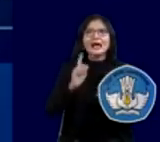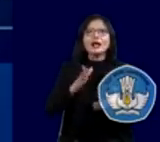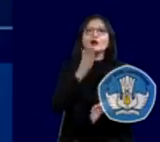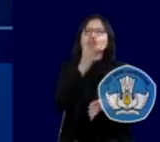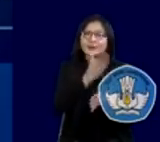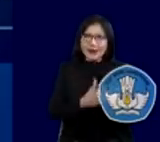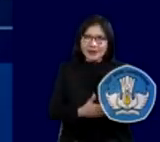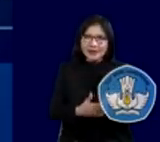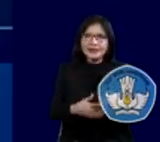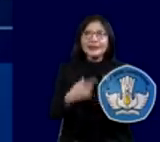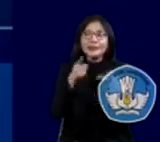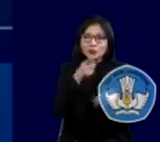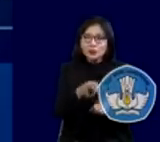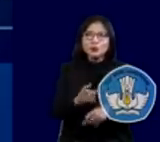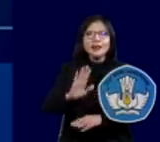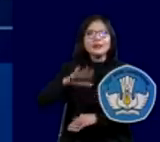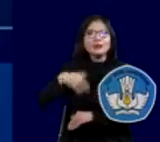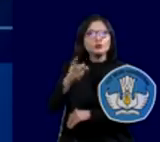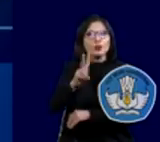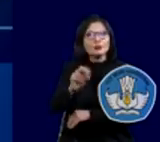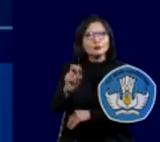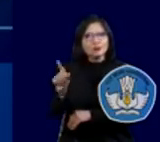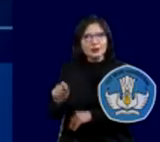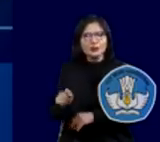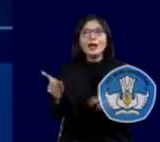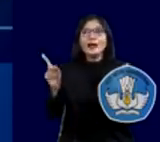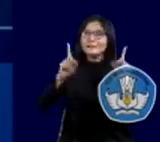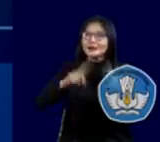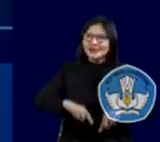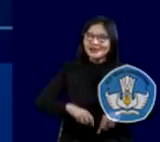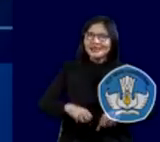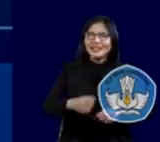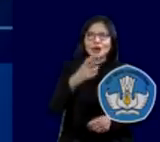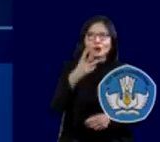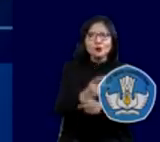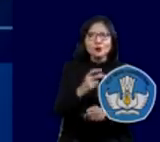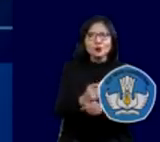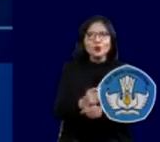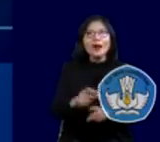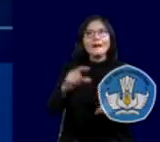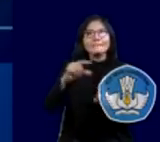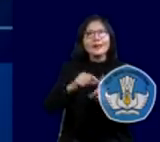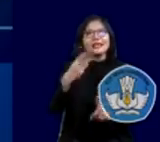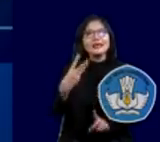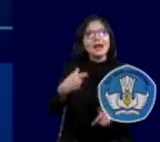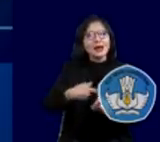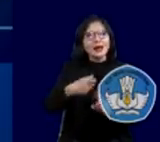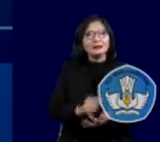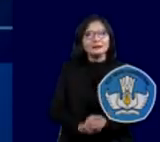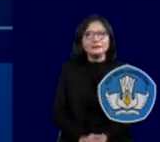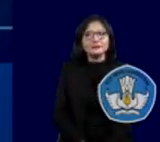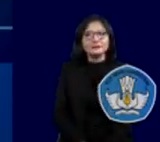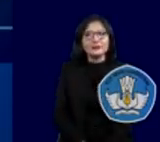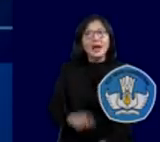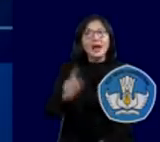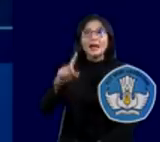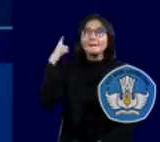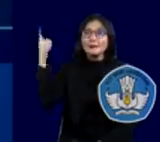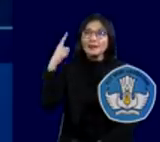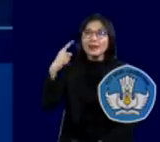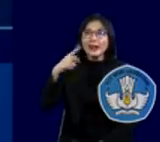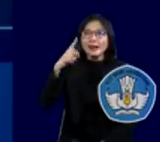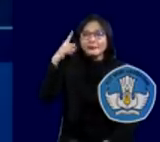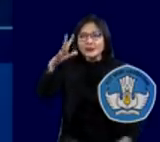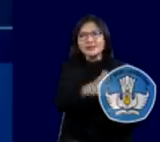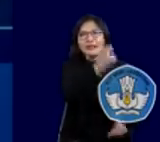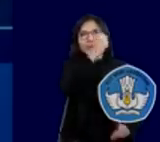tahun 2021 akan menjadi guru P3K. Nah, agar pemerintah bisa mencapai target